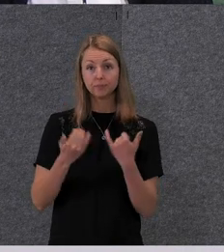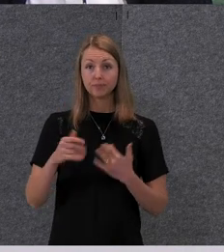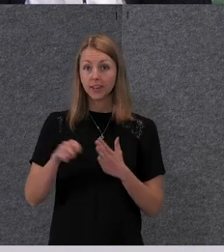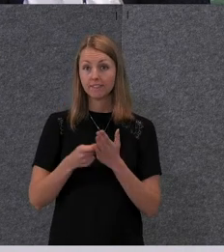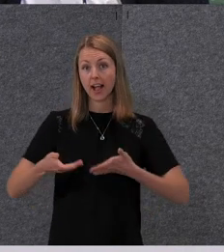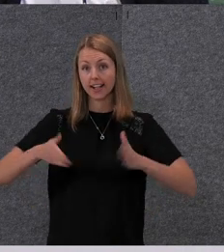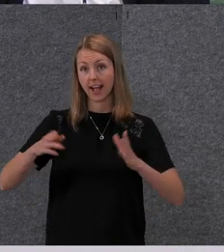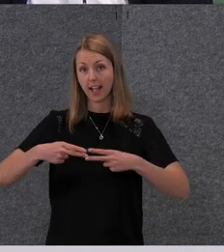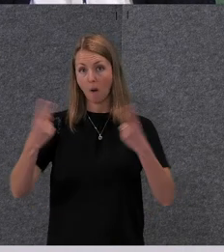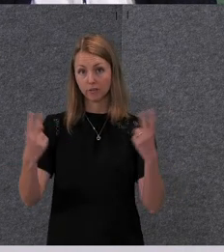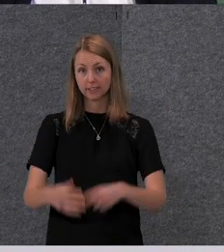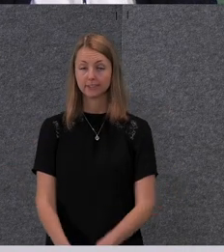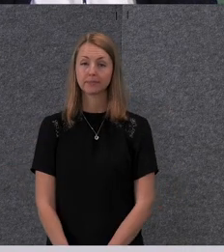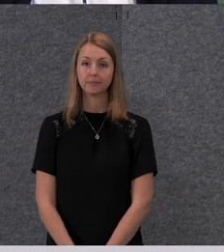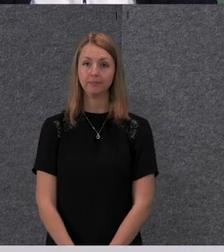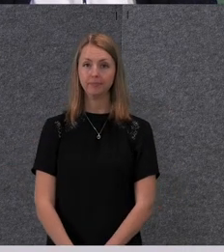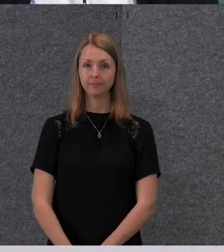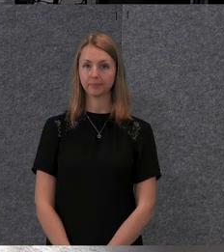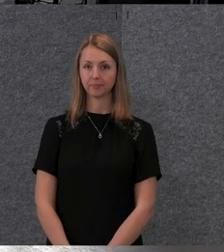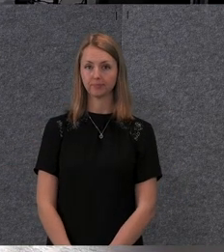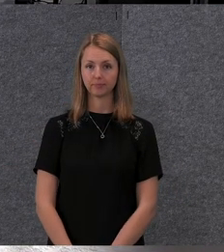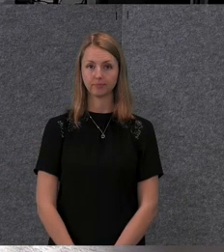Wahlgang ist eröffnet.